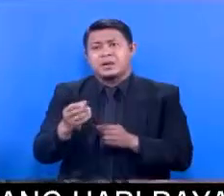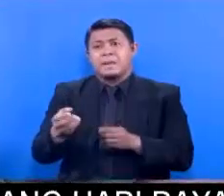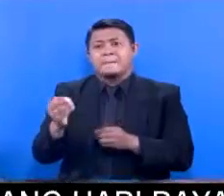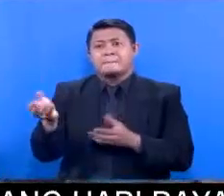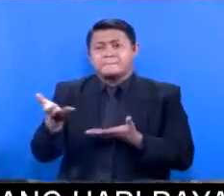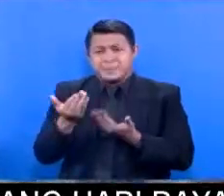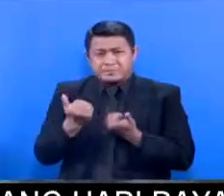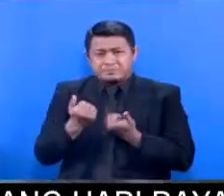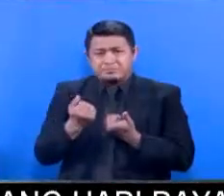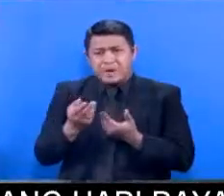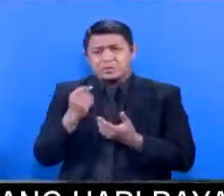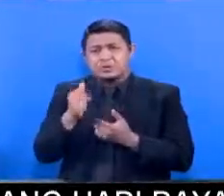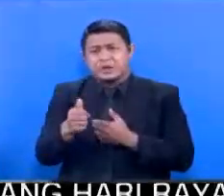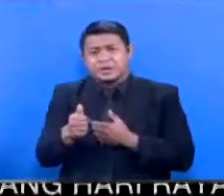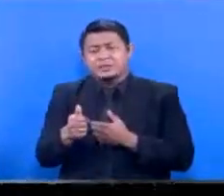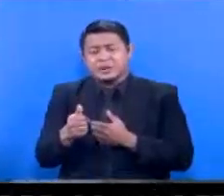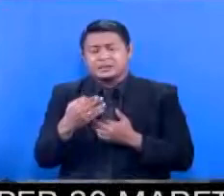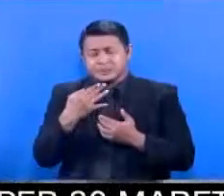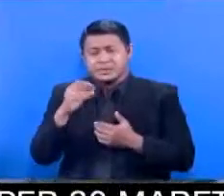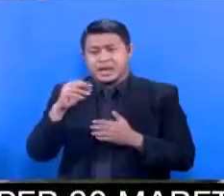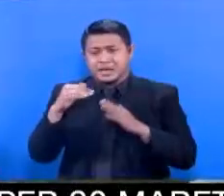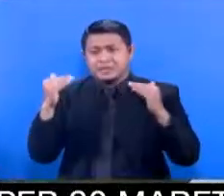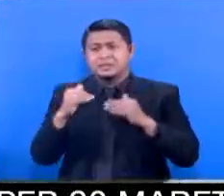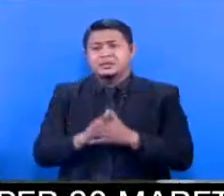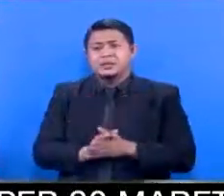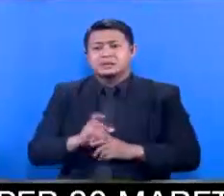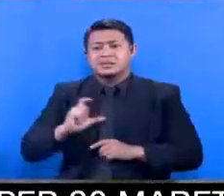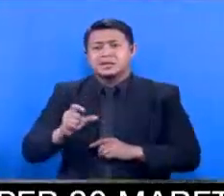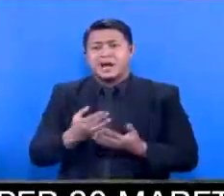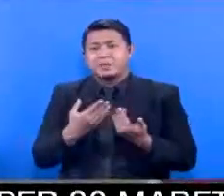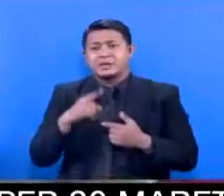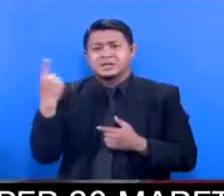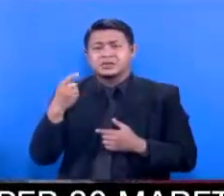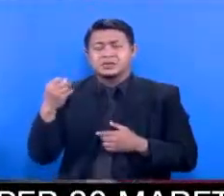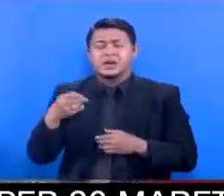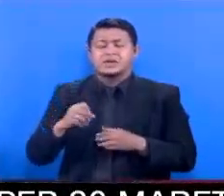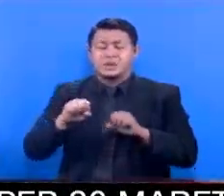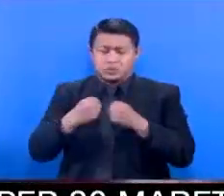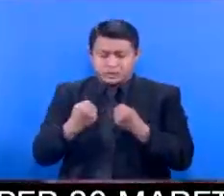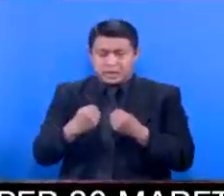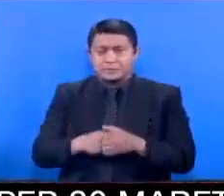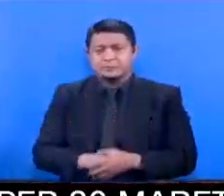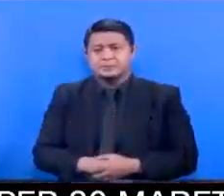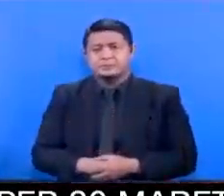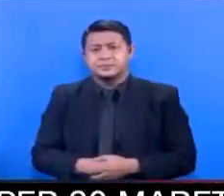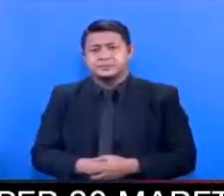terserap pasar yang berakibat pada rusaknya cadangan beras nasional sufyani Tanjung Dwi Prasetyo Jakarta